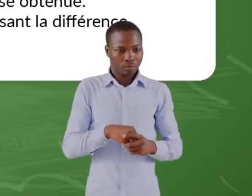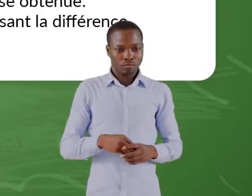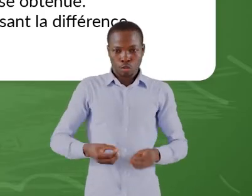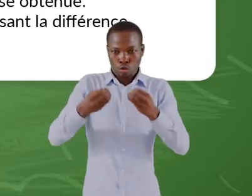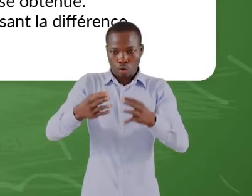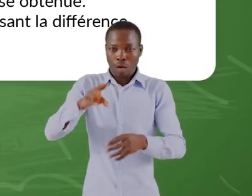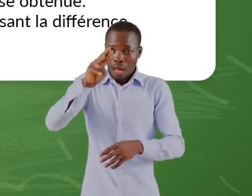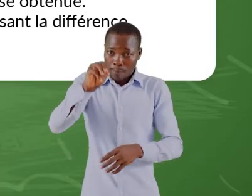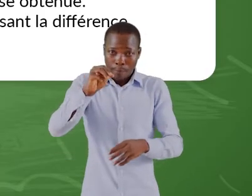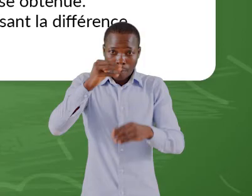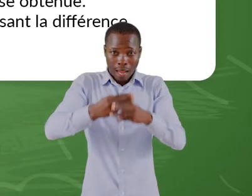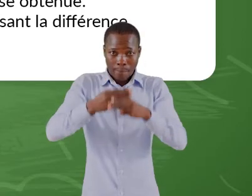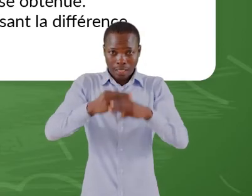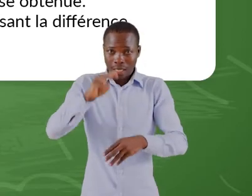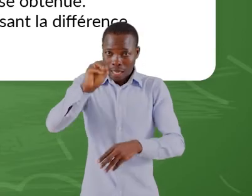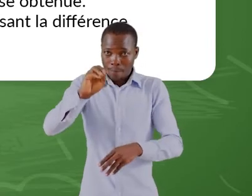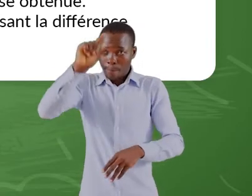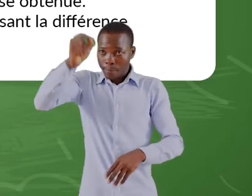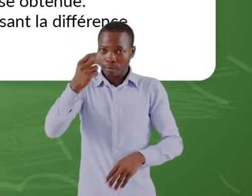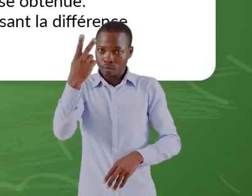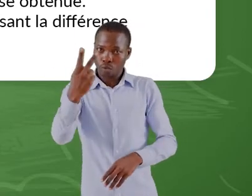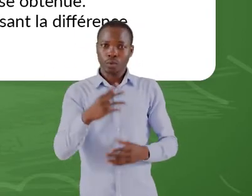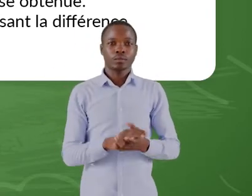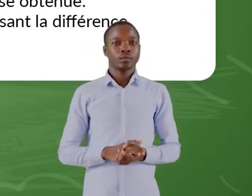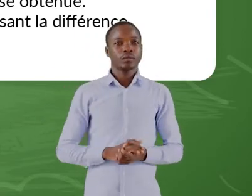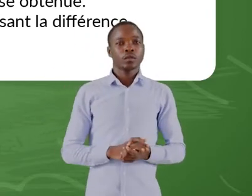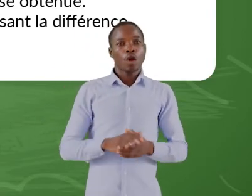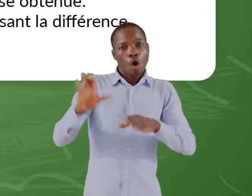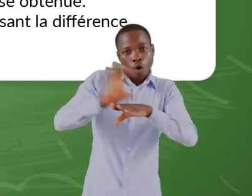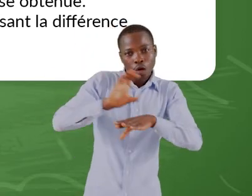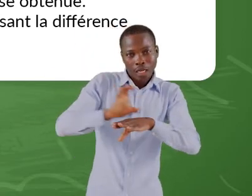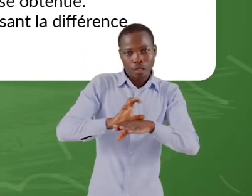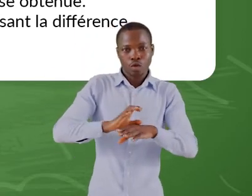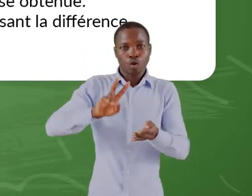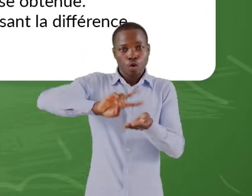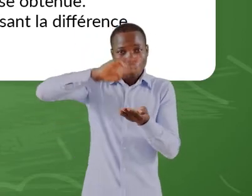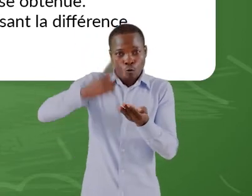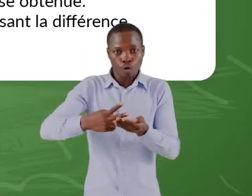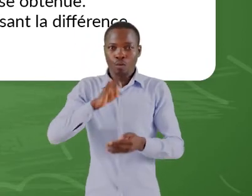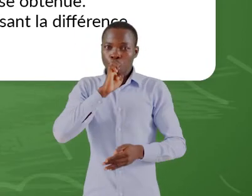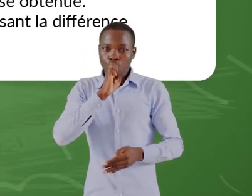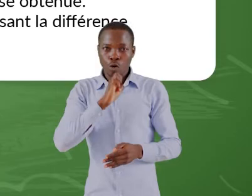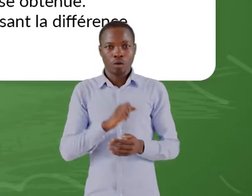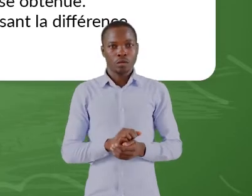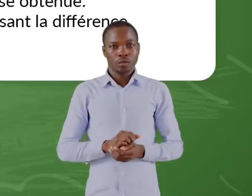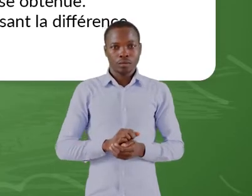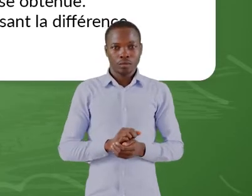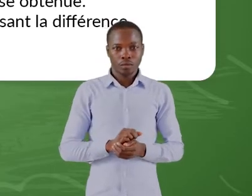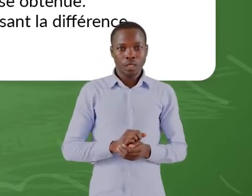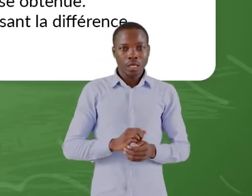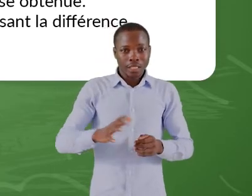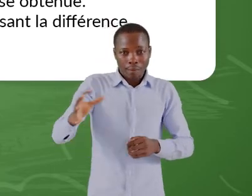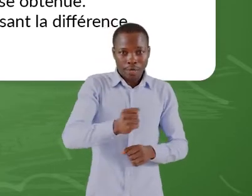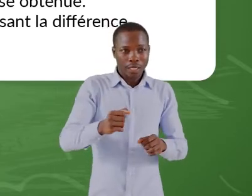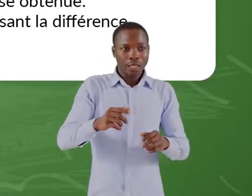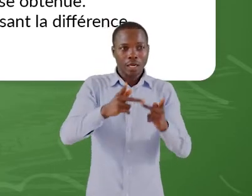masse M'2. On calcule le volume de l'eau qui a pris la